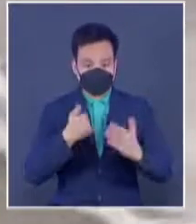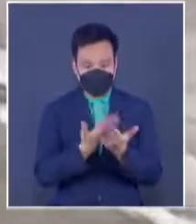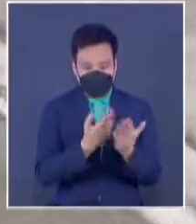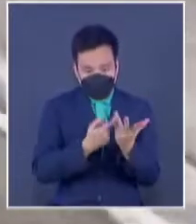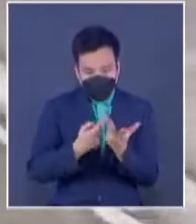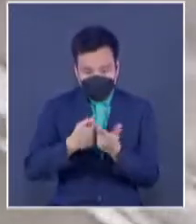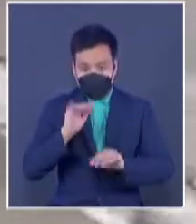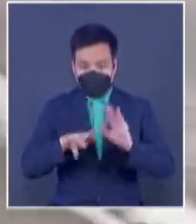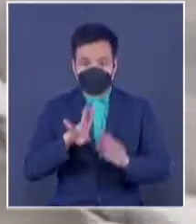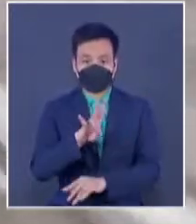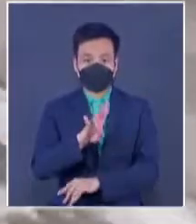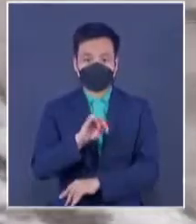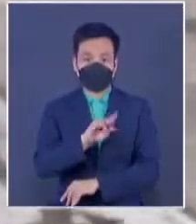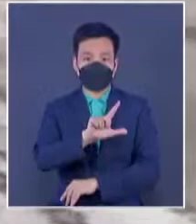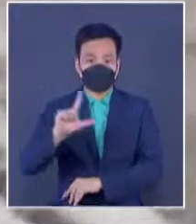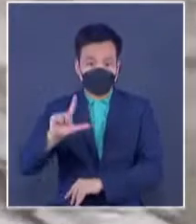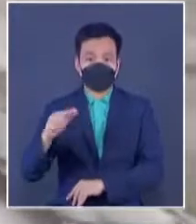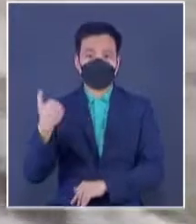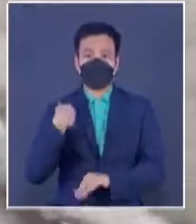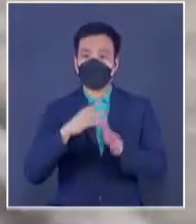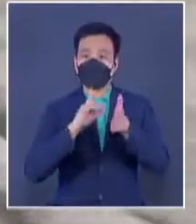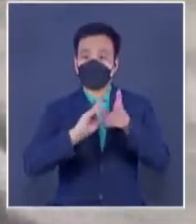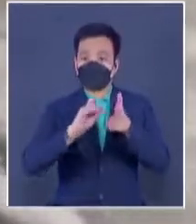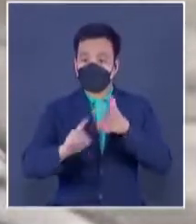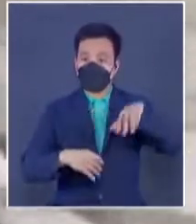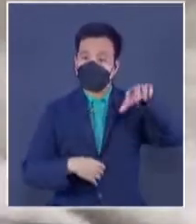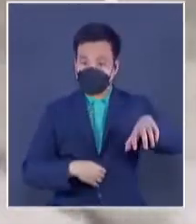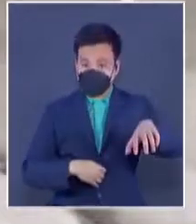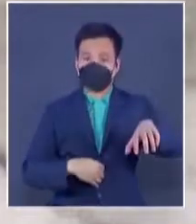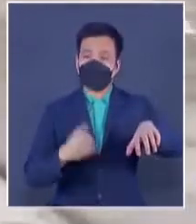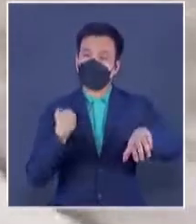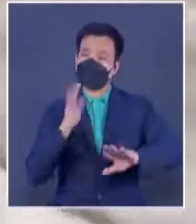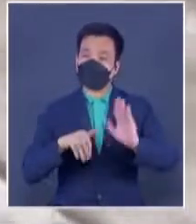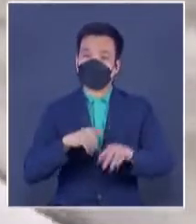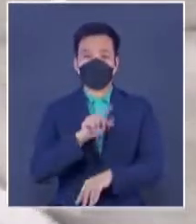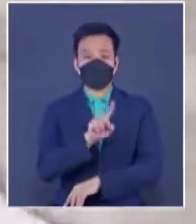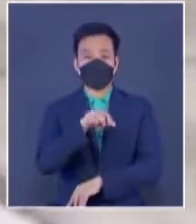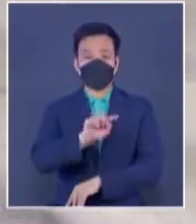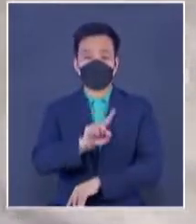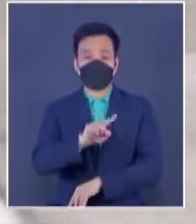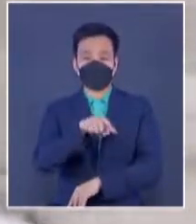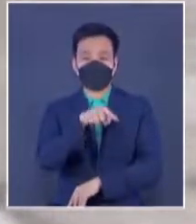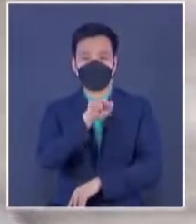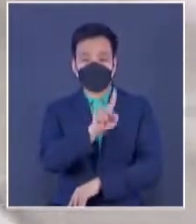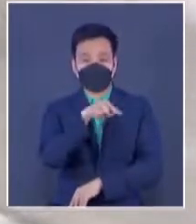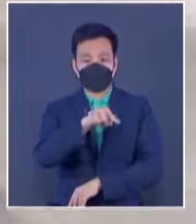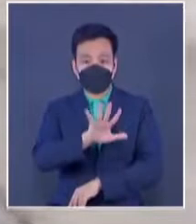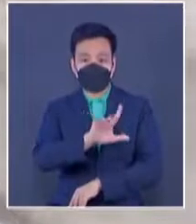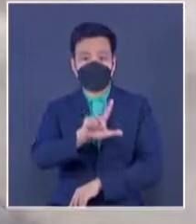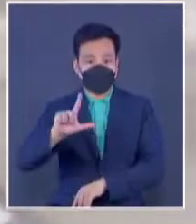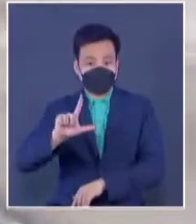ที่70 กว่าล้านบาทนะครับ มีคอนโดอีก1 หลังอีก1 ยูนิตก็1,500,000 บาทรวมถึงปืนอีก